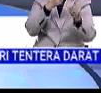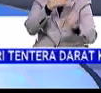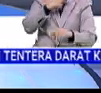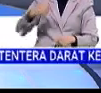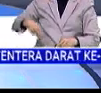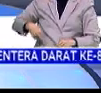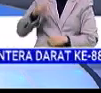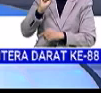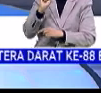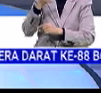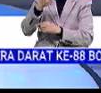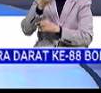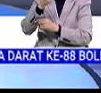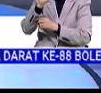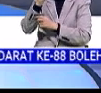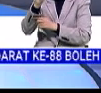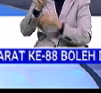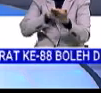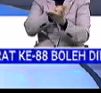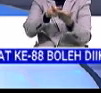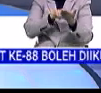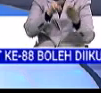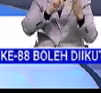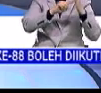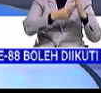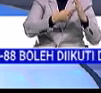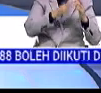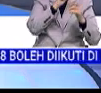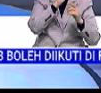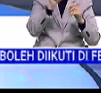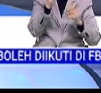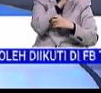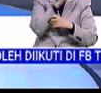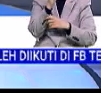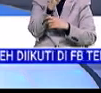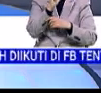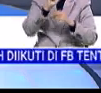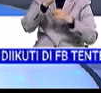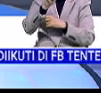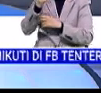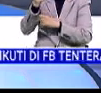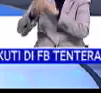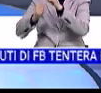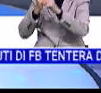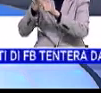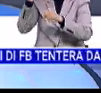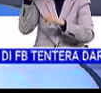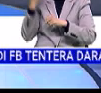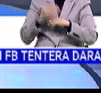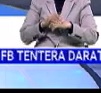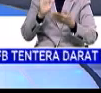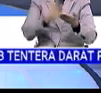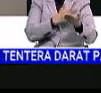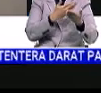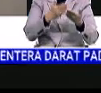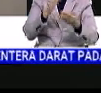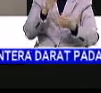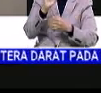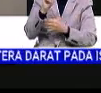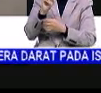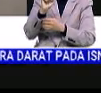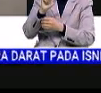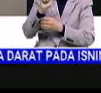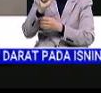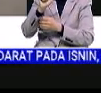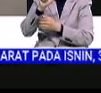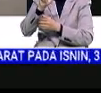itu dirangka berdasarkan video asal lagu berkenaan yang dihasilkan 25 tahun lalu. Lagu Naluri ciptaan Allahyarham